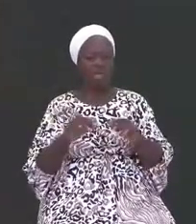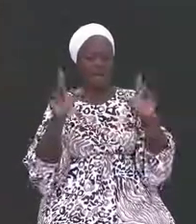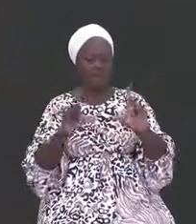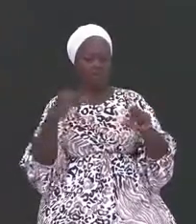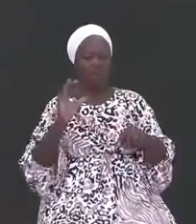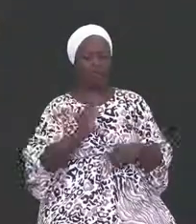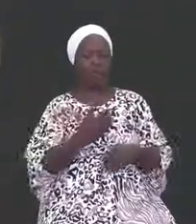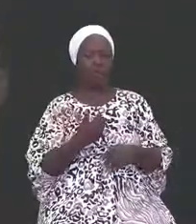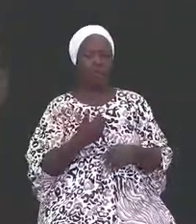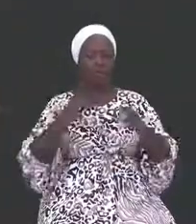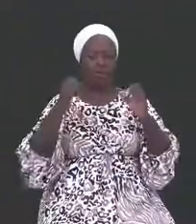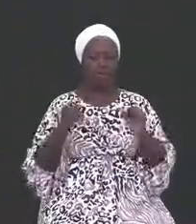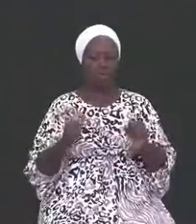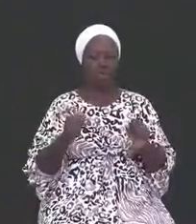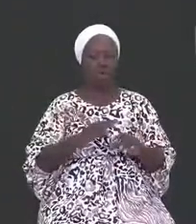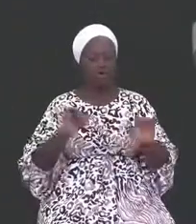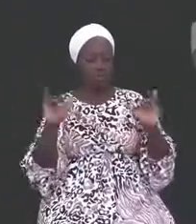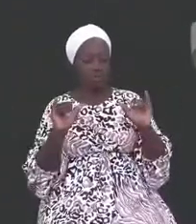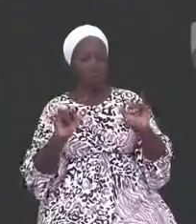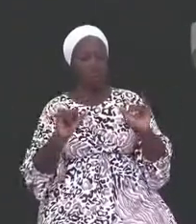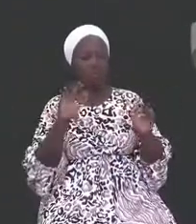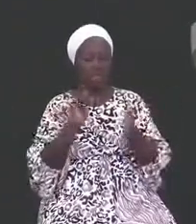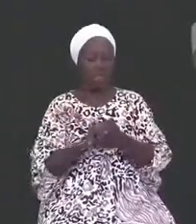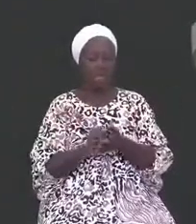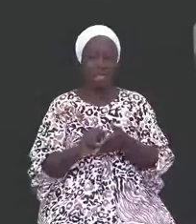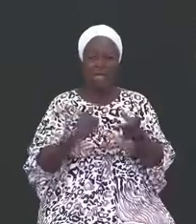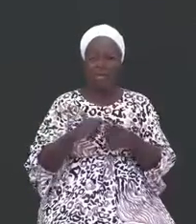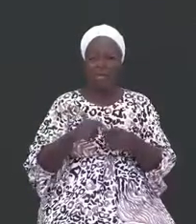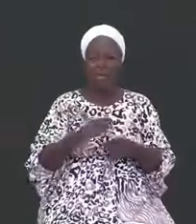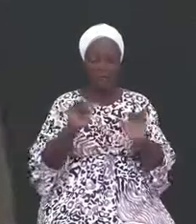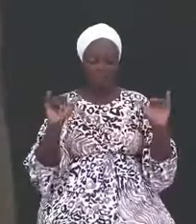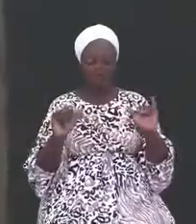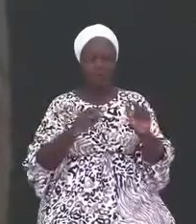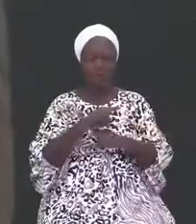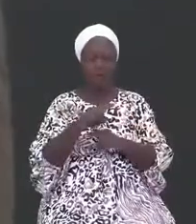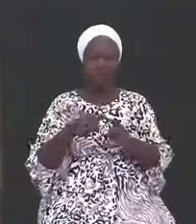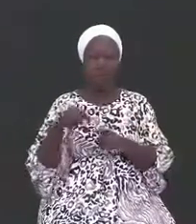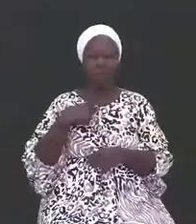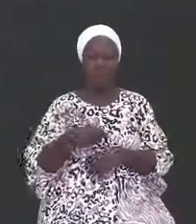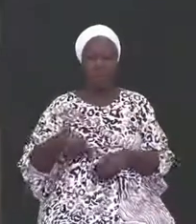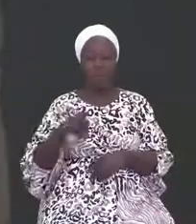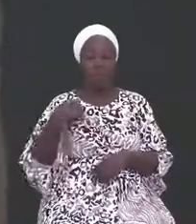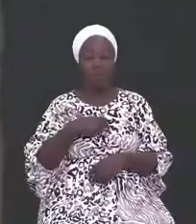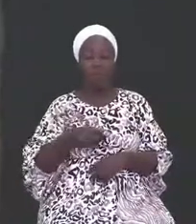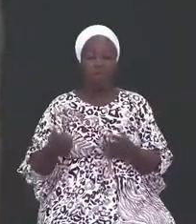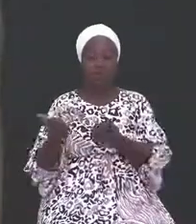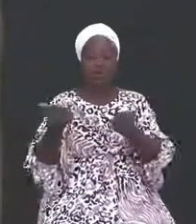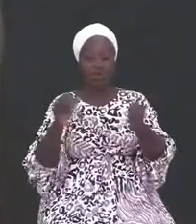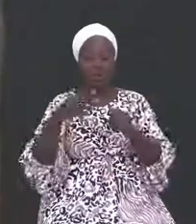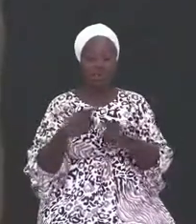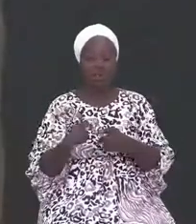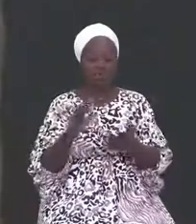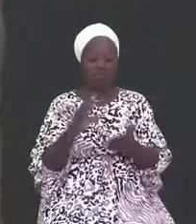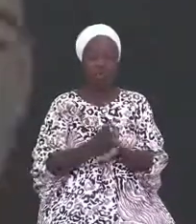force. Nous mesurons même quand nous conduisons l'ordinateur là pour nous dire combien